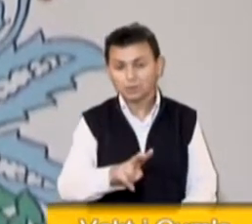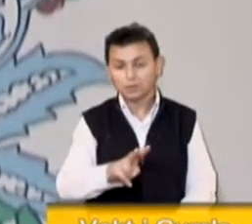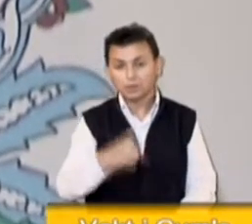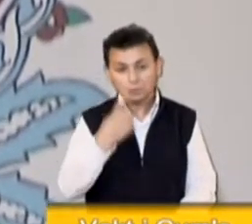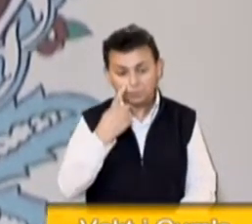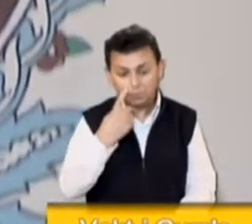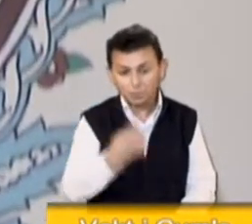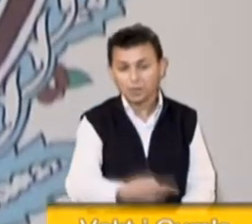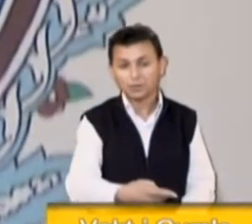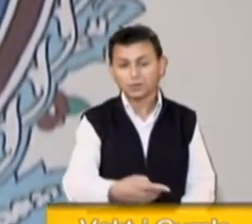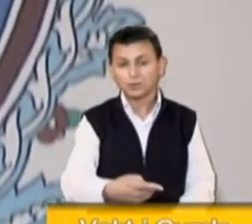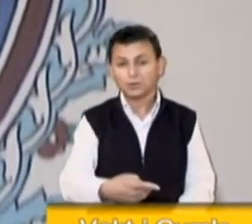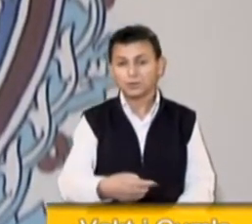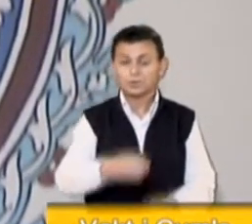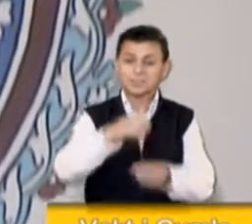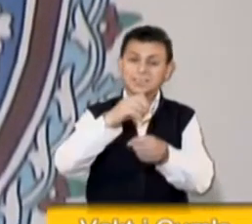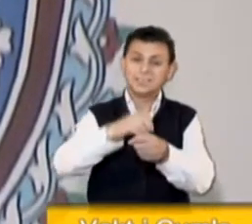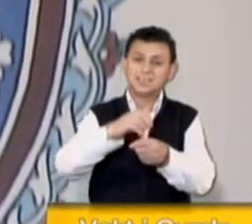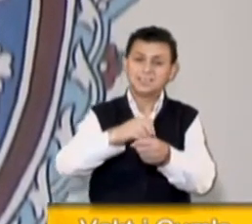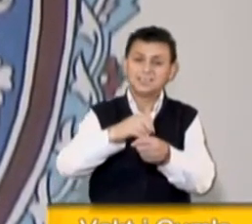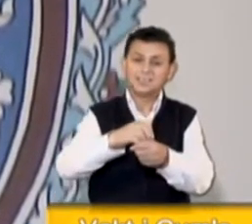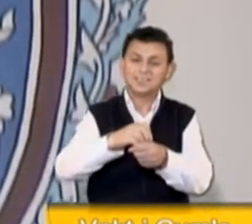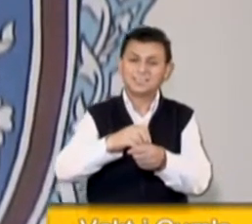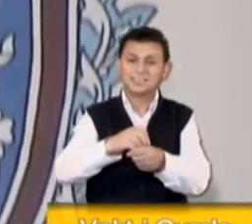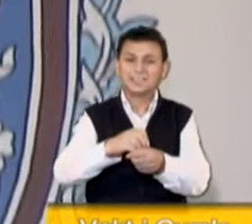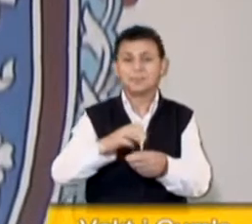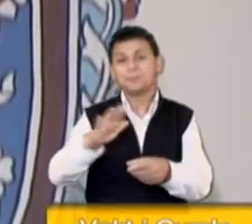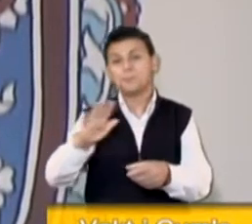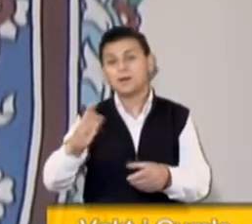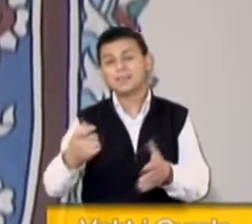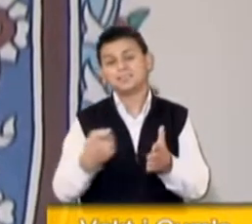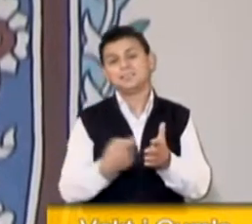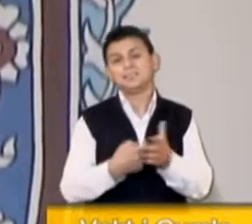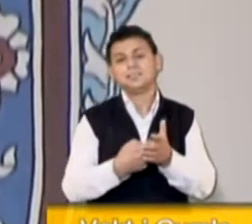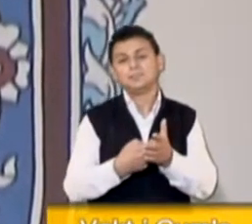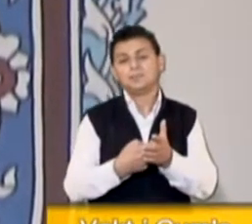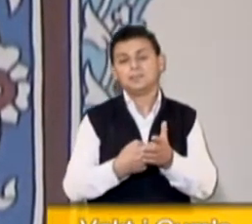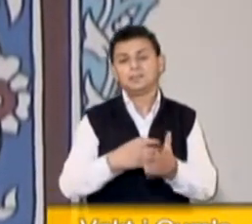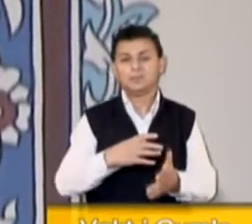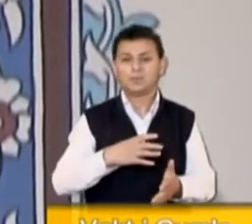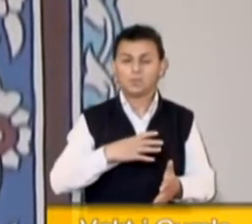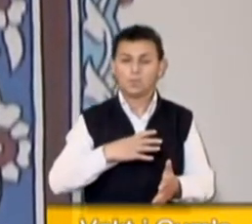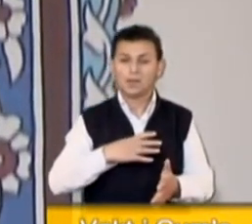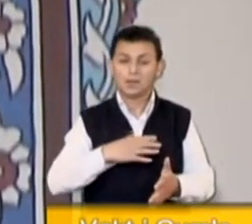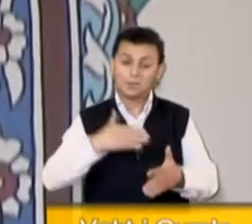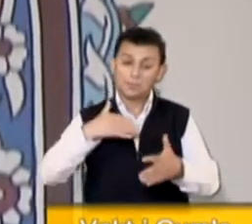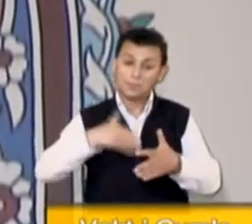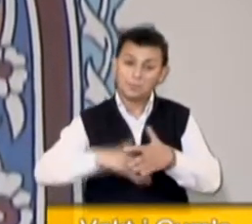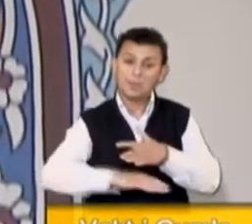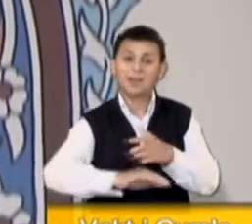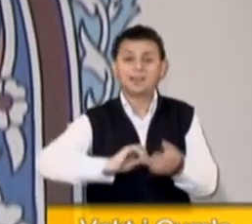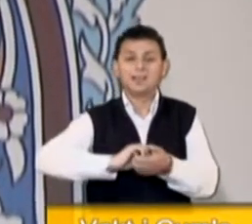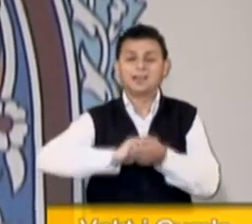Ashab-ı Kehf'i bize anlatırken isimlerini Kur'an'da bahsetmiyor. Yerini de bahsetmiyor.